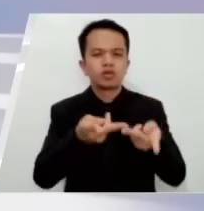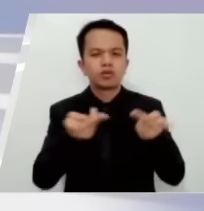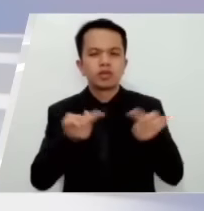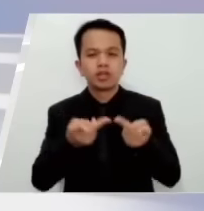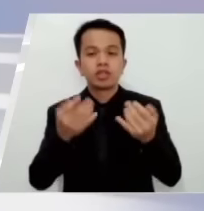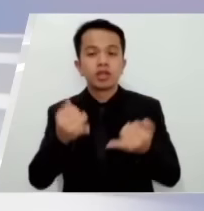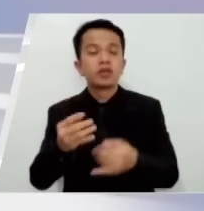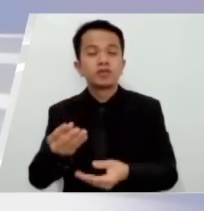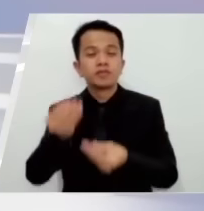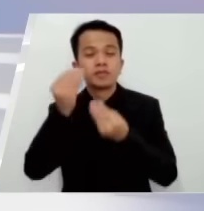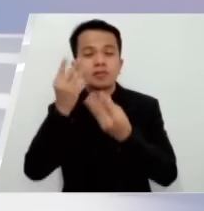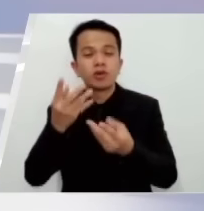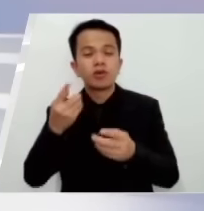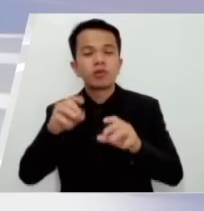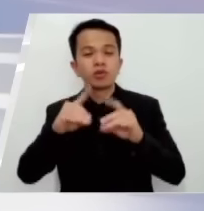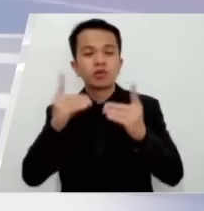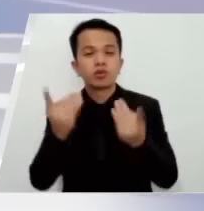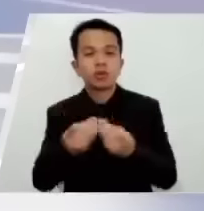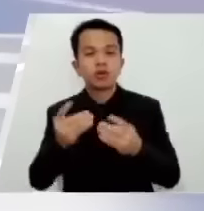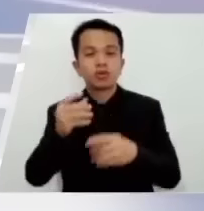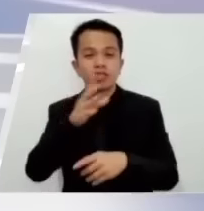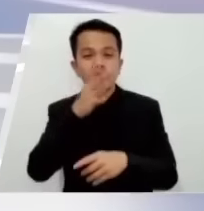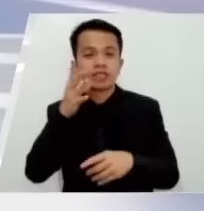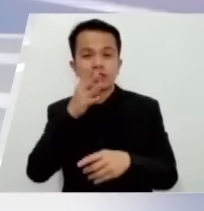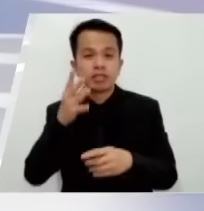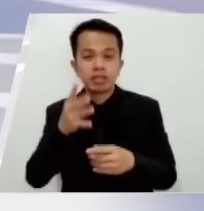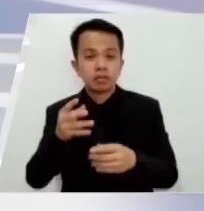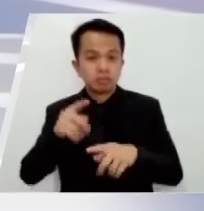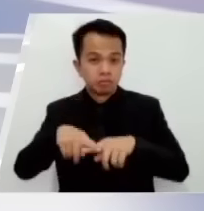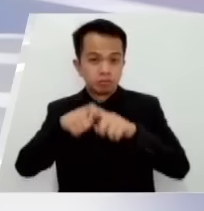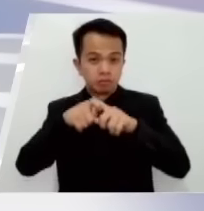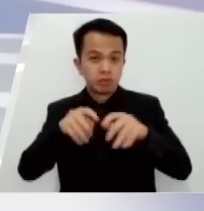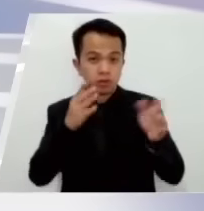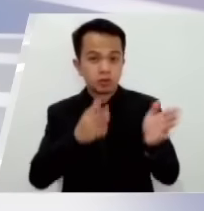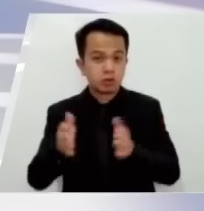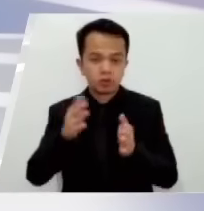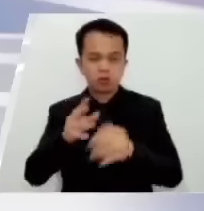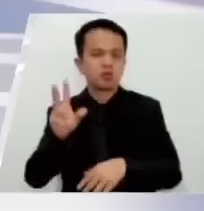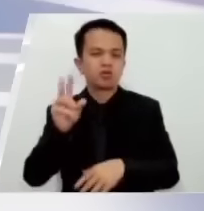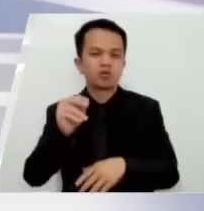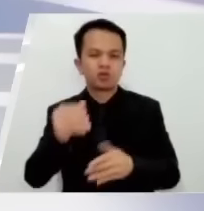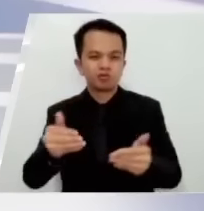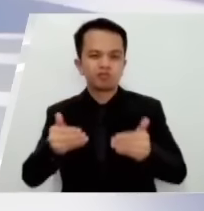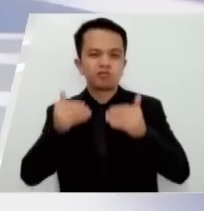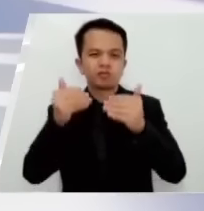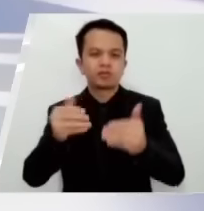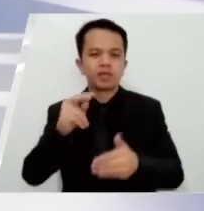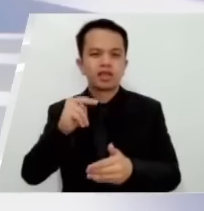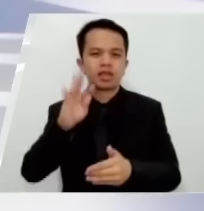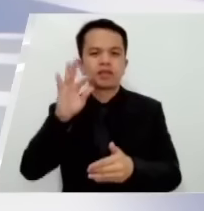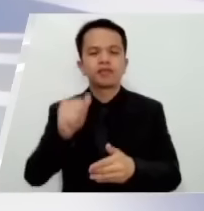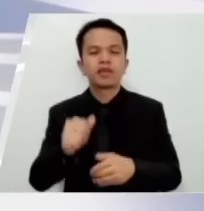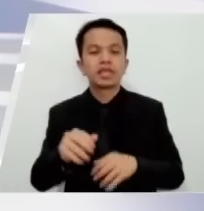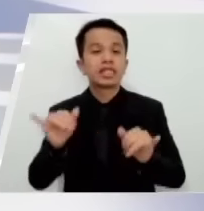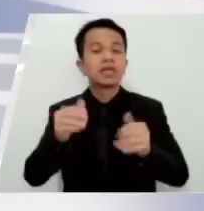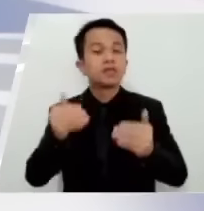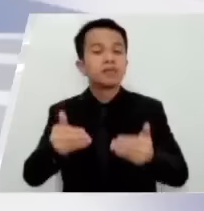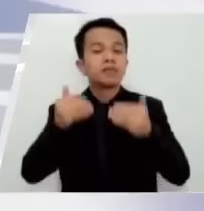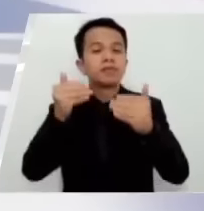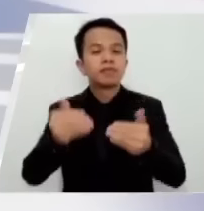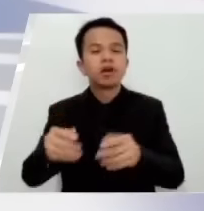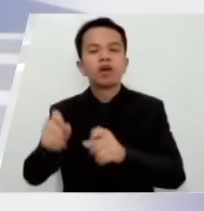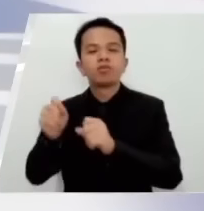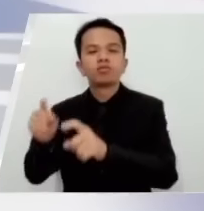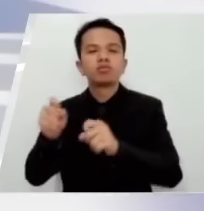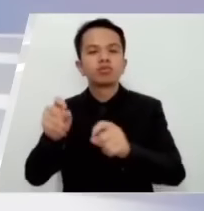Department of agriculture hindi maaantala ang operasyon ng mga warehouse ng nfa tuloy rin daw ang pamimili nila ng mga palay